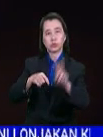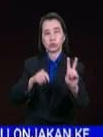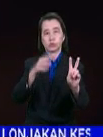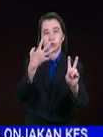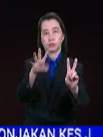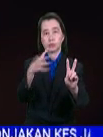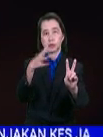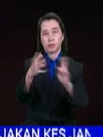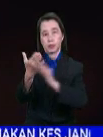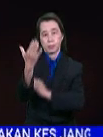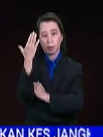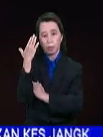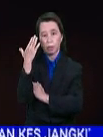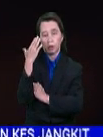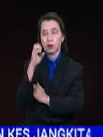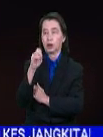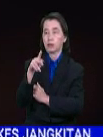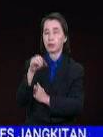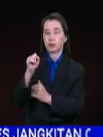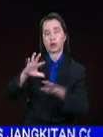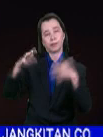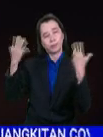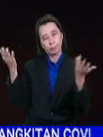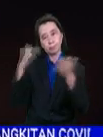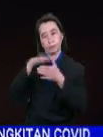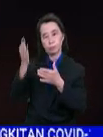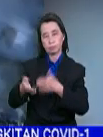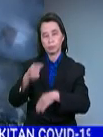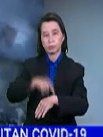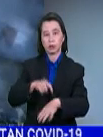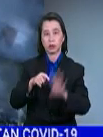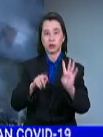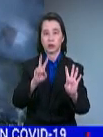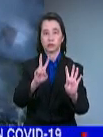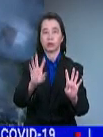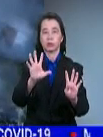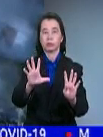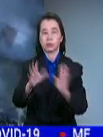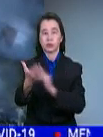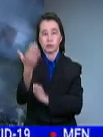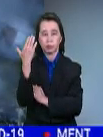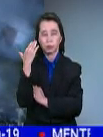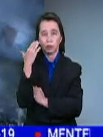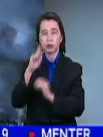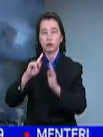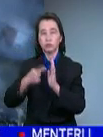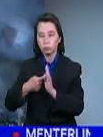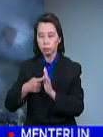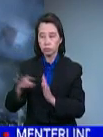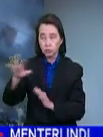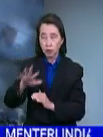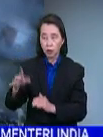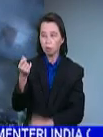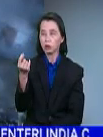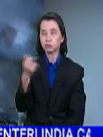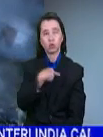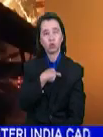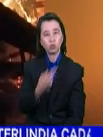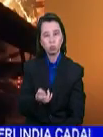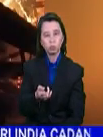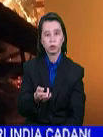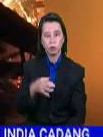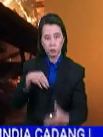2014 pagi dan operasi sepenuhnya Taman pada 4 25 Pagi pun Cedar anggaran kerugian